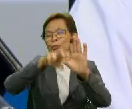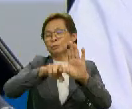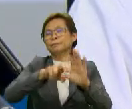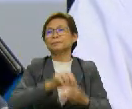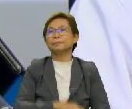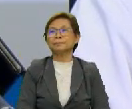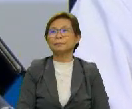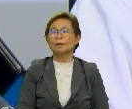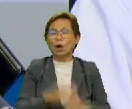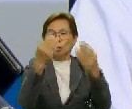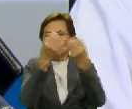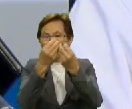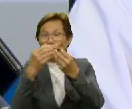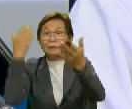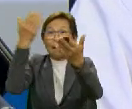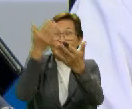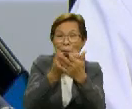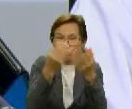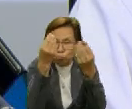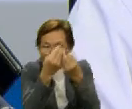kerusi. Jumlah setakat